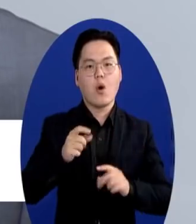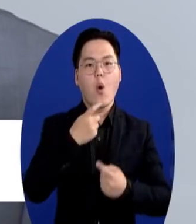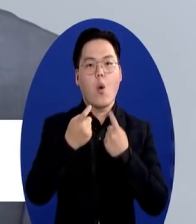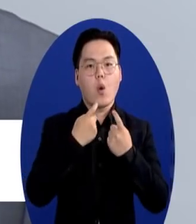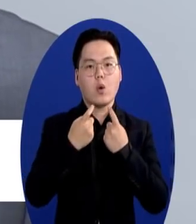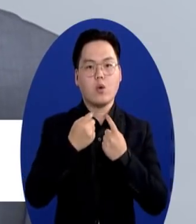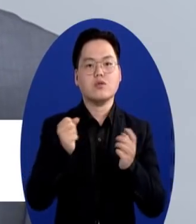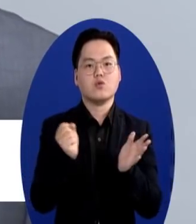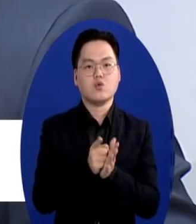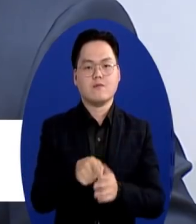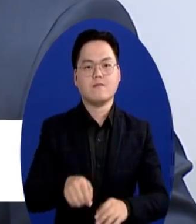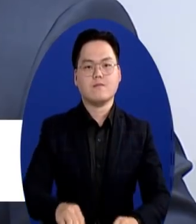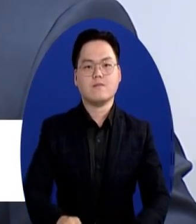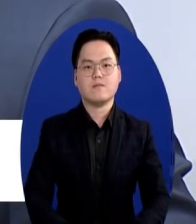юм а.